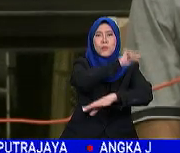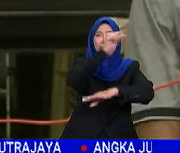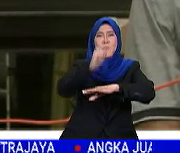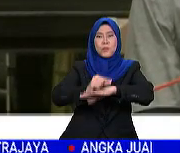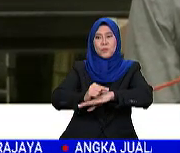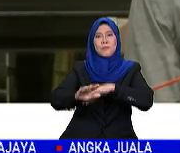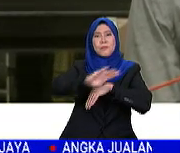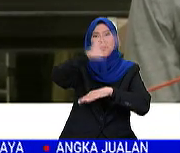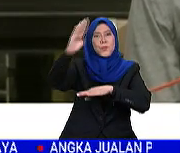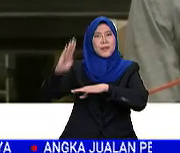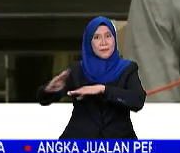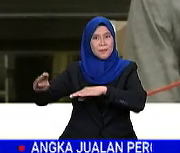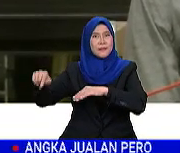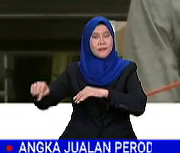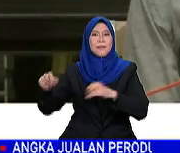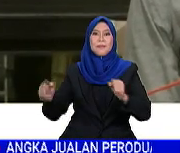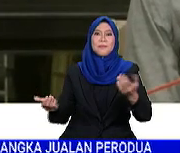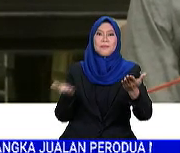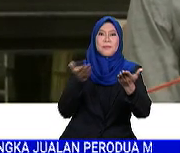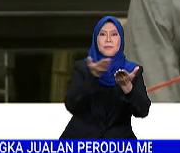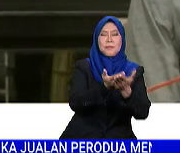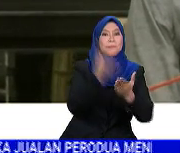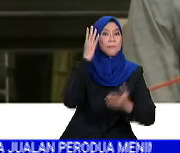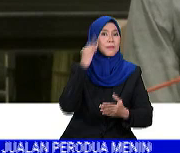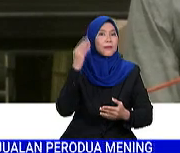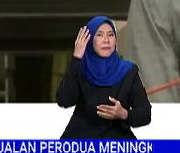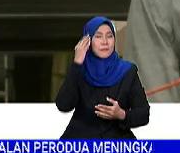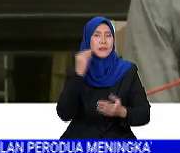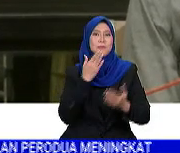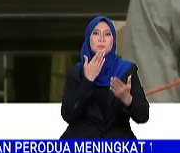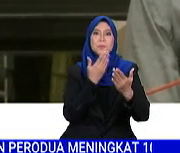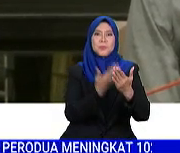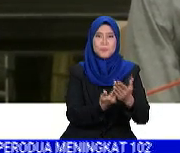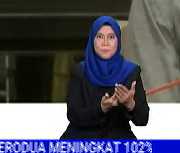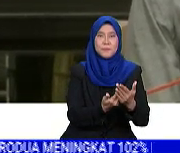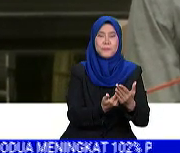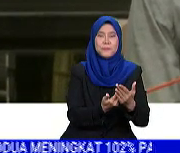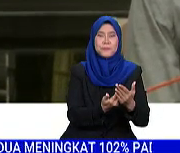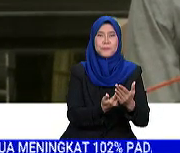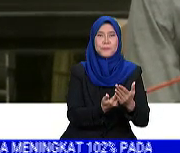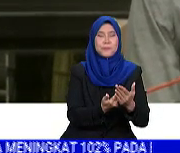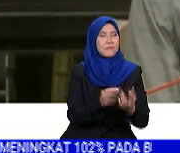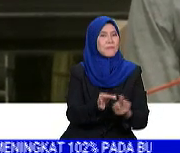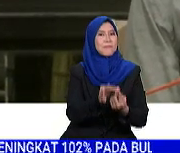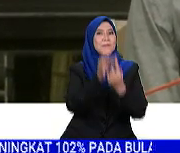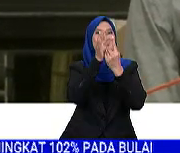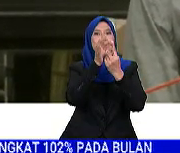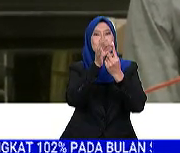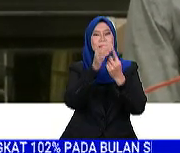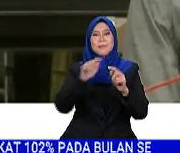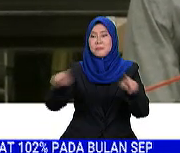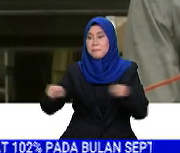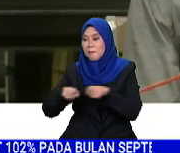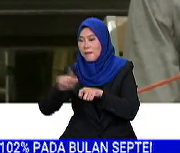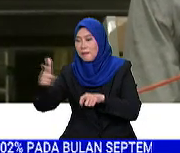kawasan berbukit. So ianya menawarkan satu lagi pengalaman yang unik, yang lain daripada yang lain, daripada tempat-tempat